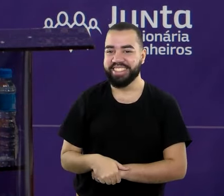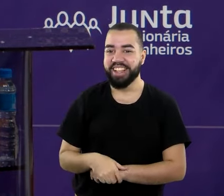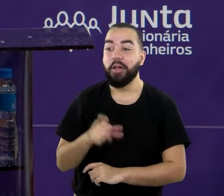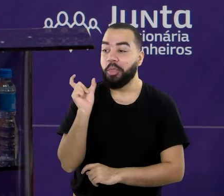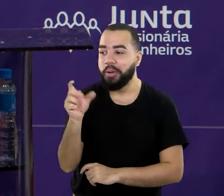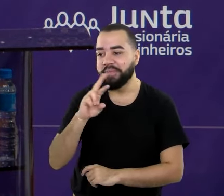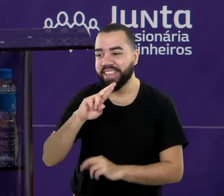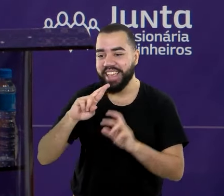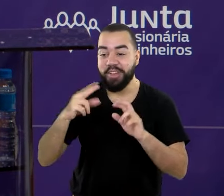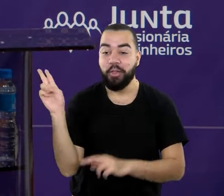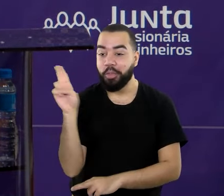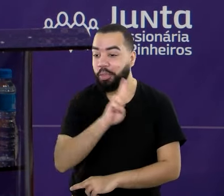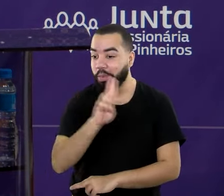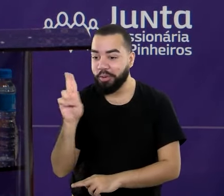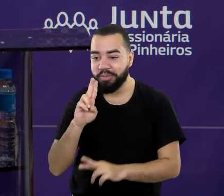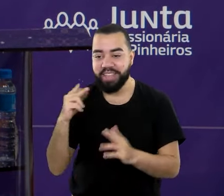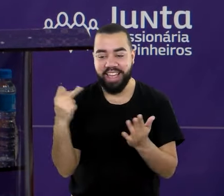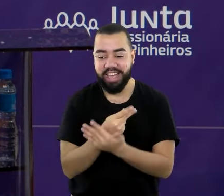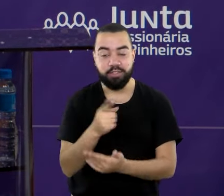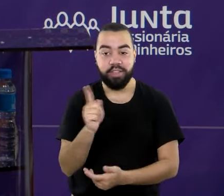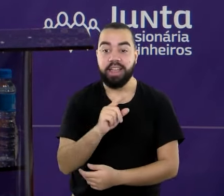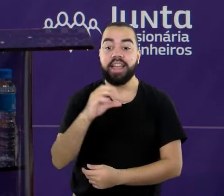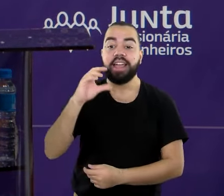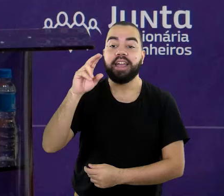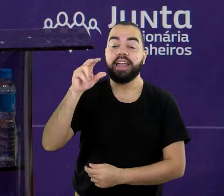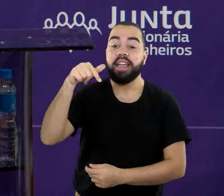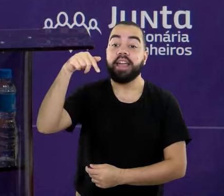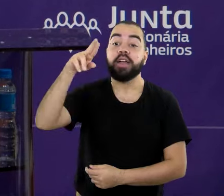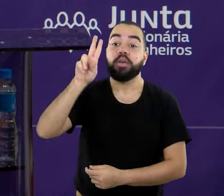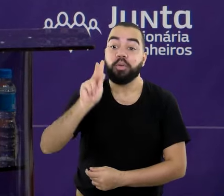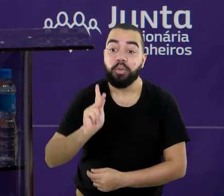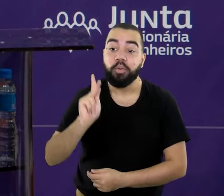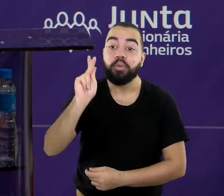권 목사입니다. Não é 광, é 권, tá bom?